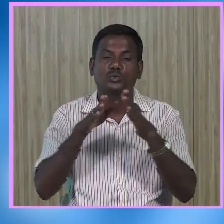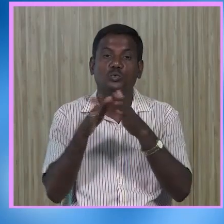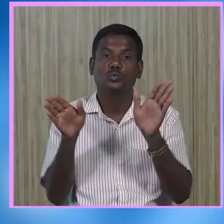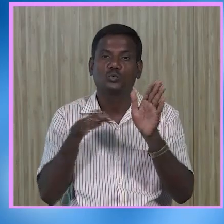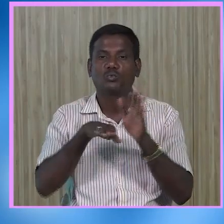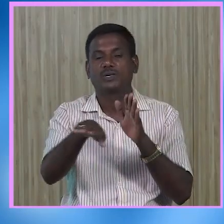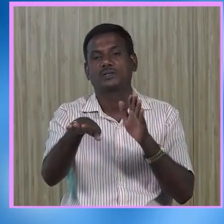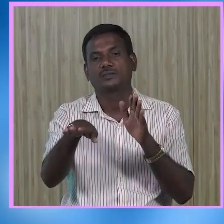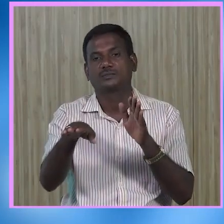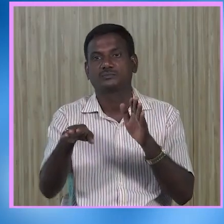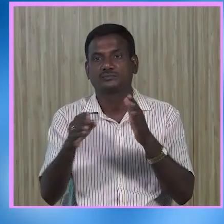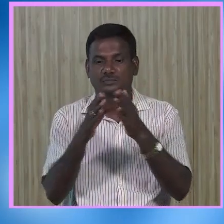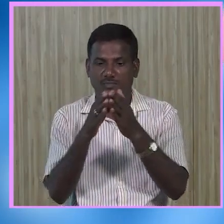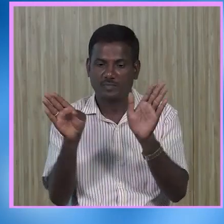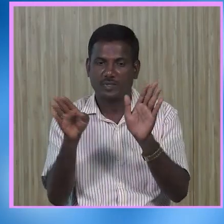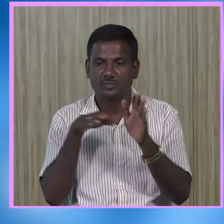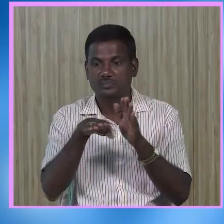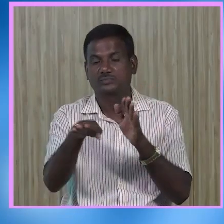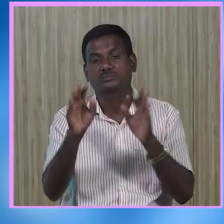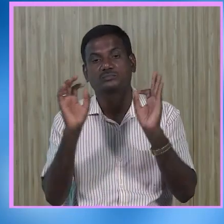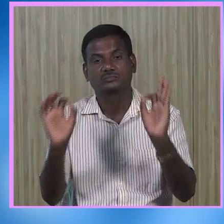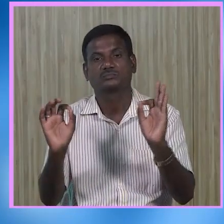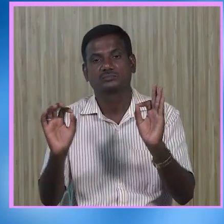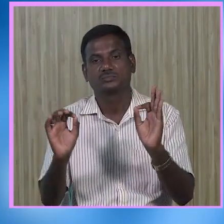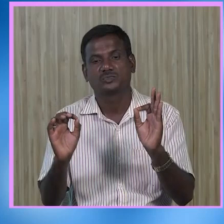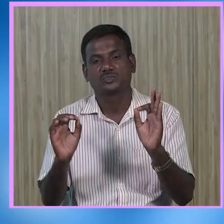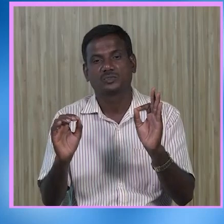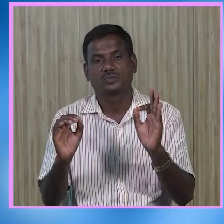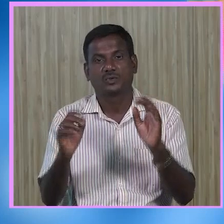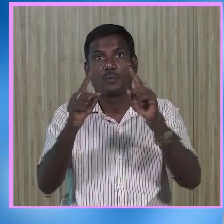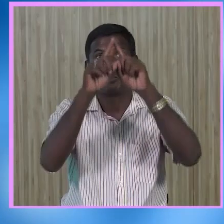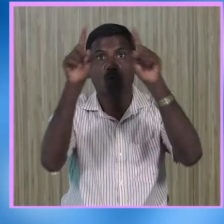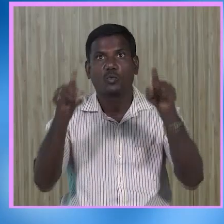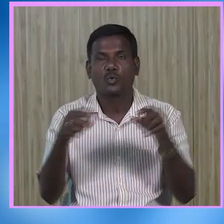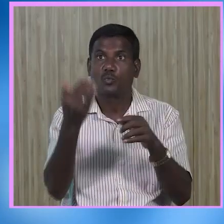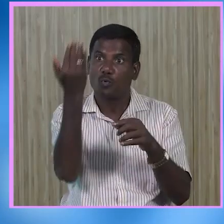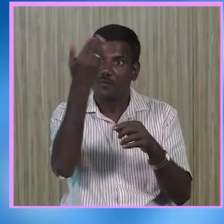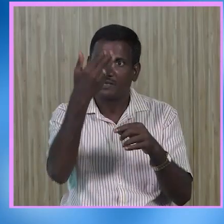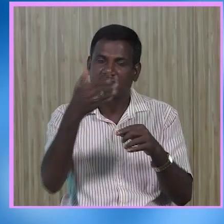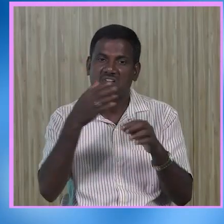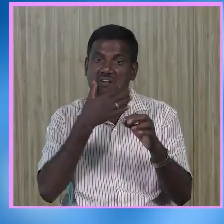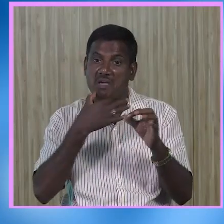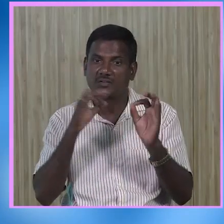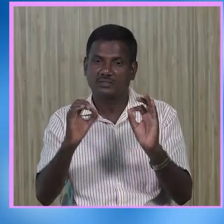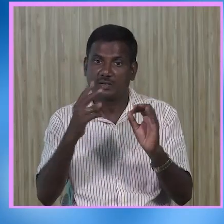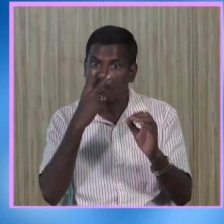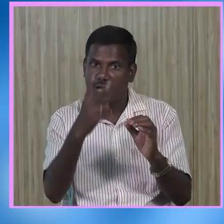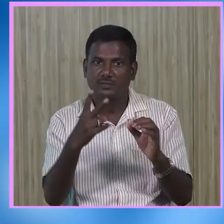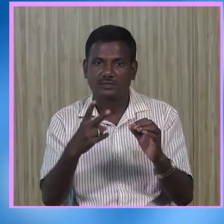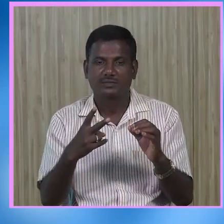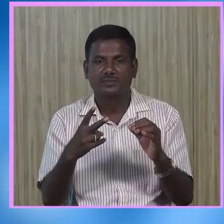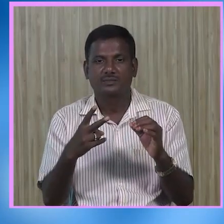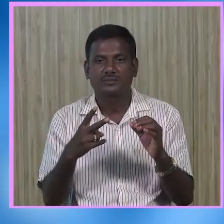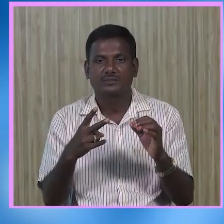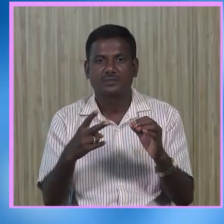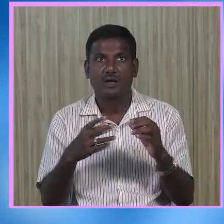வாயில் என்ட்ரன்ஸ்னு சொல்லுவாங்க, அந்த என்ட்ரன்ஸில் ஒரு முகப்பு ஓவியத்தை பார்த்தார். அந்த முகப்பு ஓவியத்தை பார்த்தவொடனே இவருக்கு